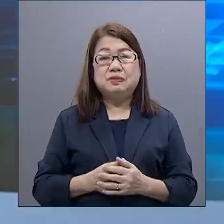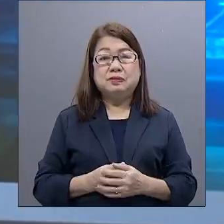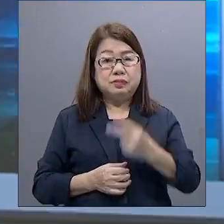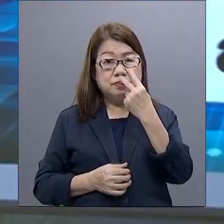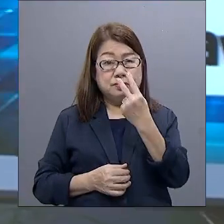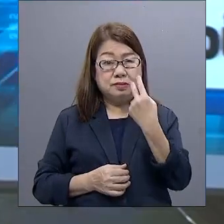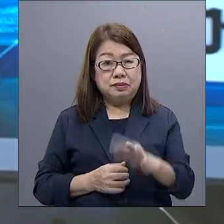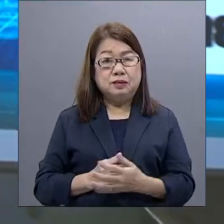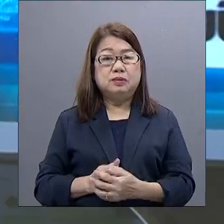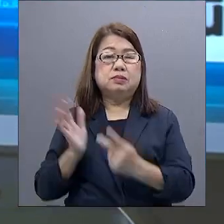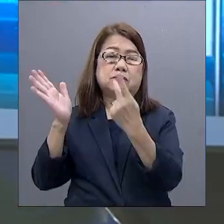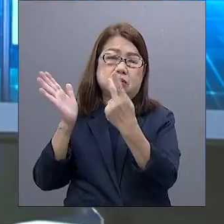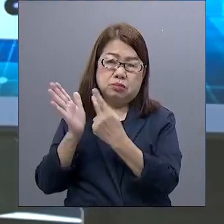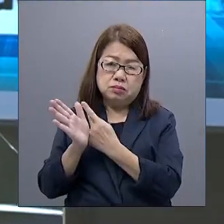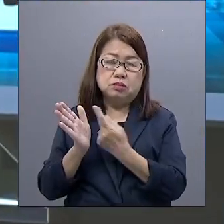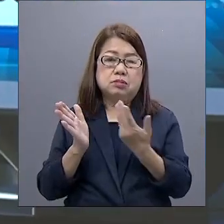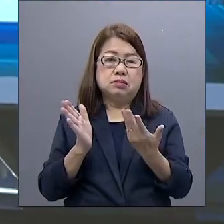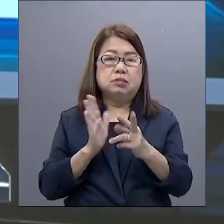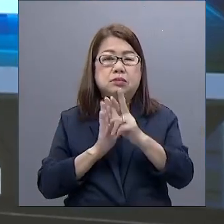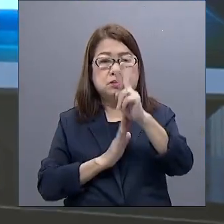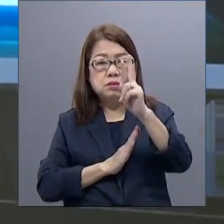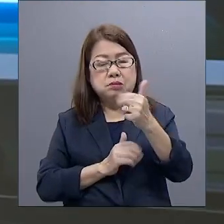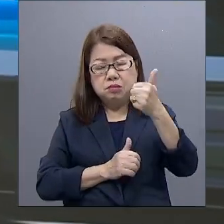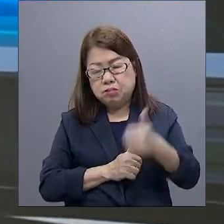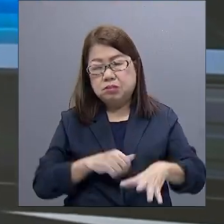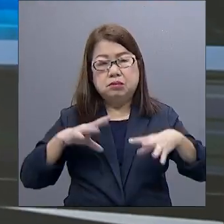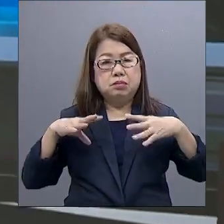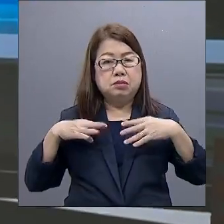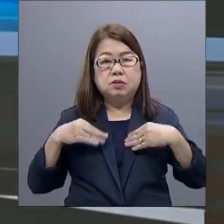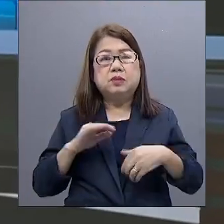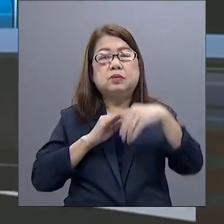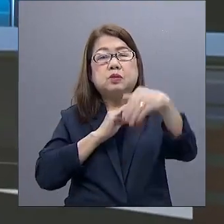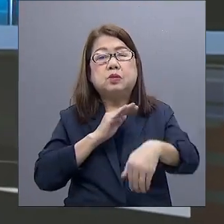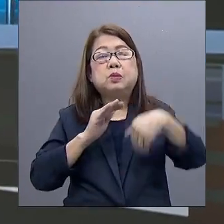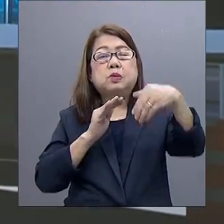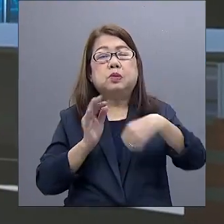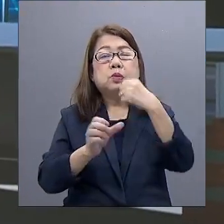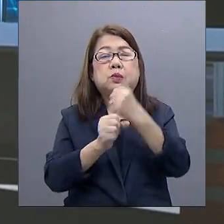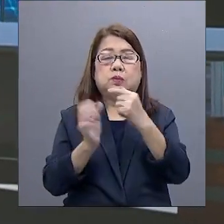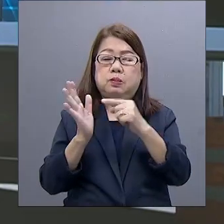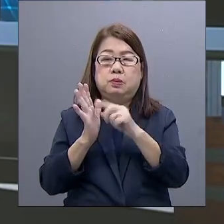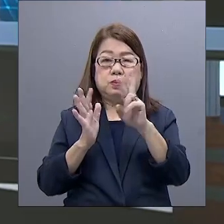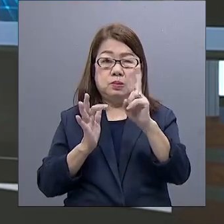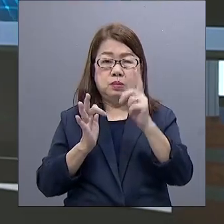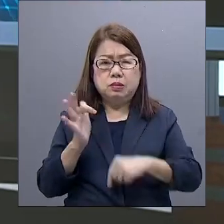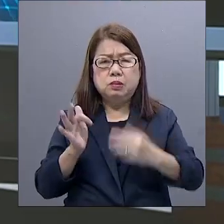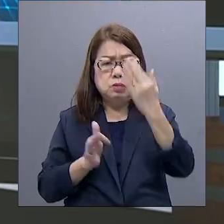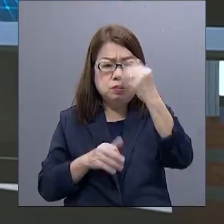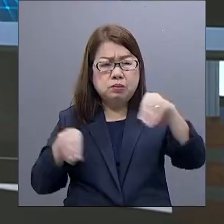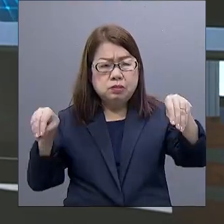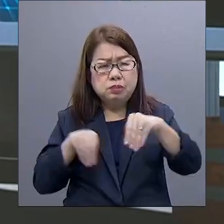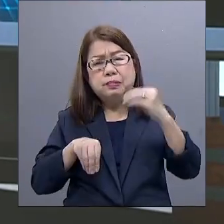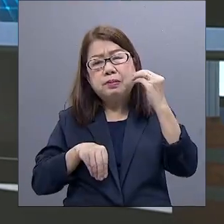สองจุดเลย คัดค้าร ไม่เอาการทำเหองแร่ที่บริเวณ ใล้กับพื้นที่พักอาศัยของชาวบ้าน